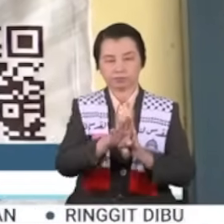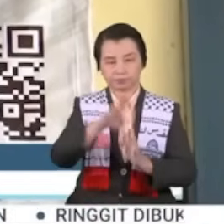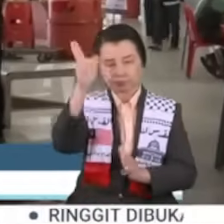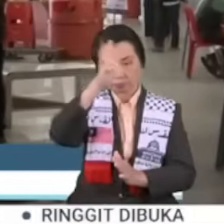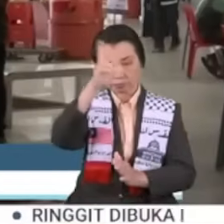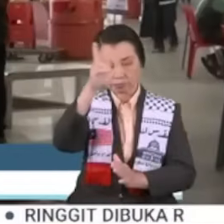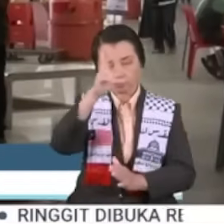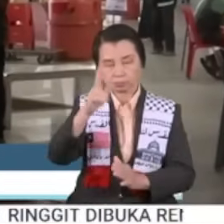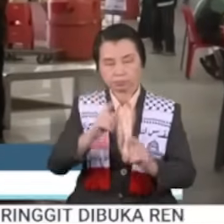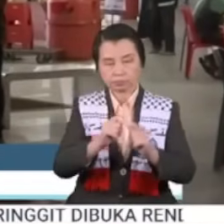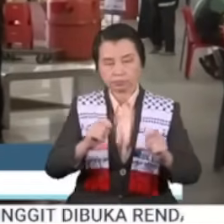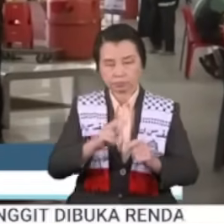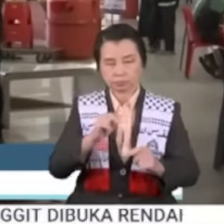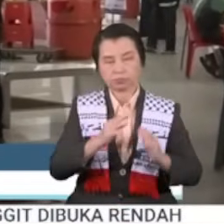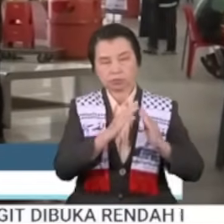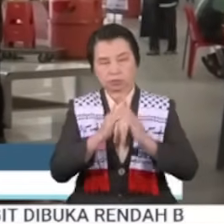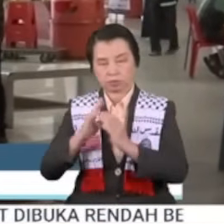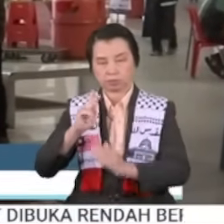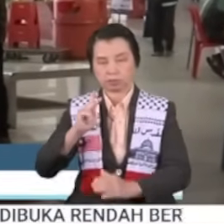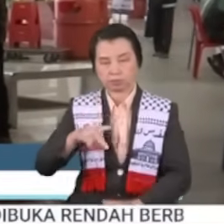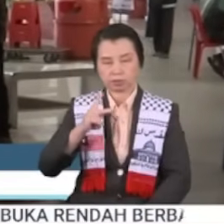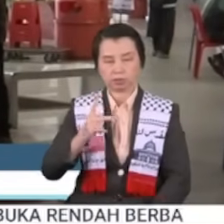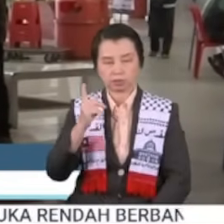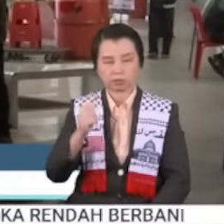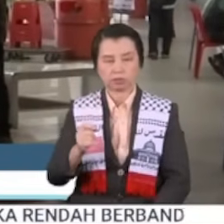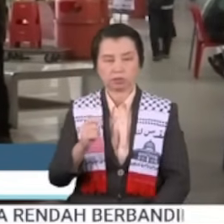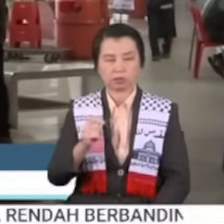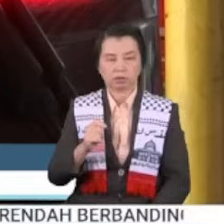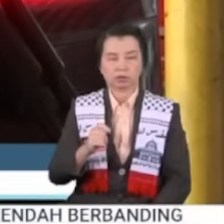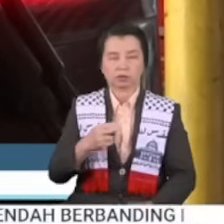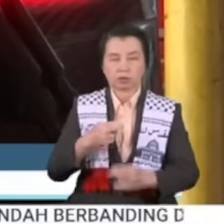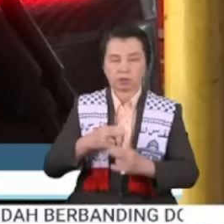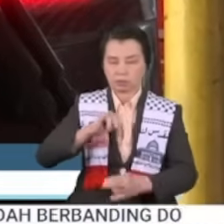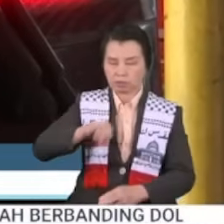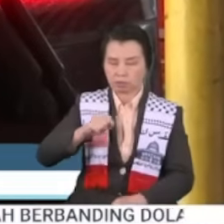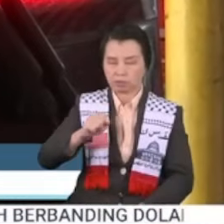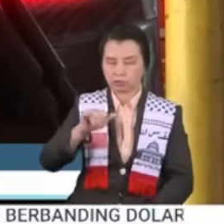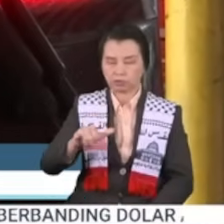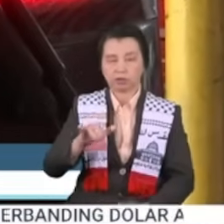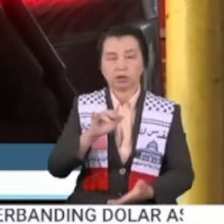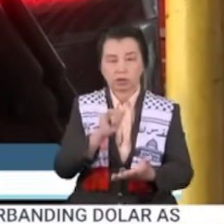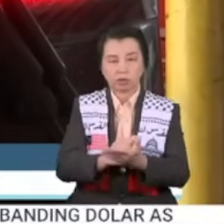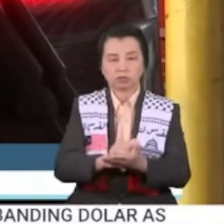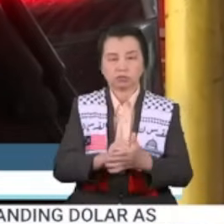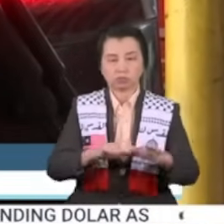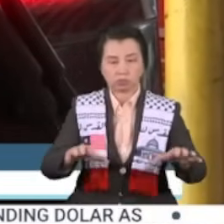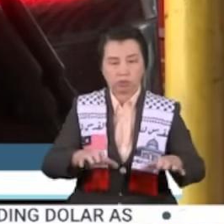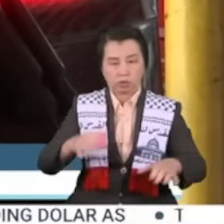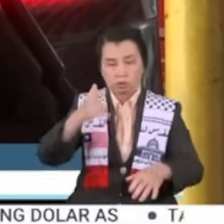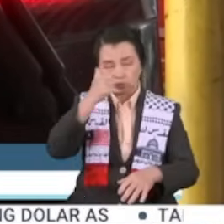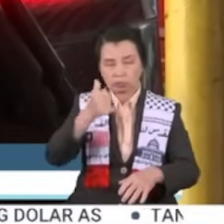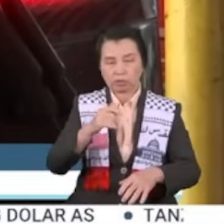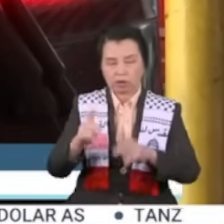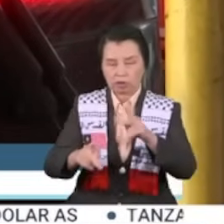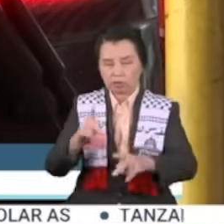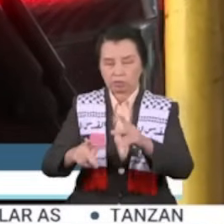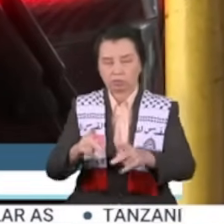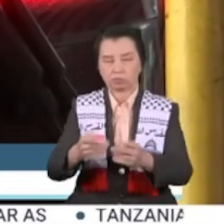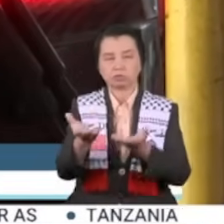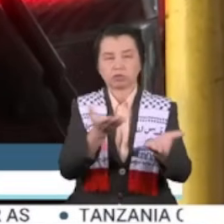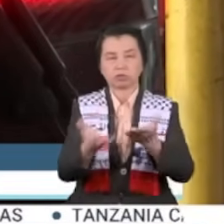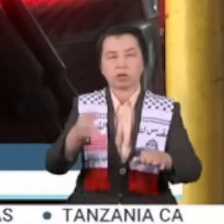kerajaan tempatan Perumahan dan pengangkutan J Arul Kumar langkah itu diambil susulan aduan pengguna